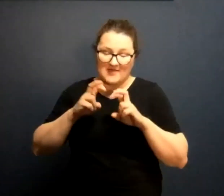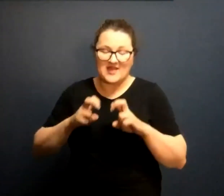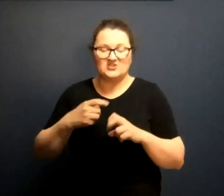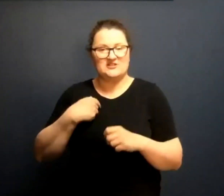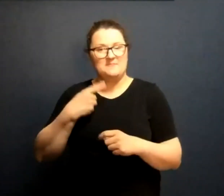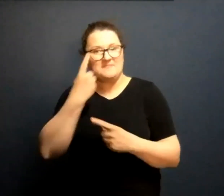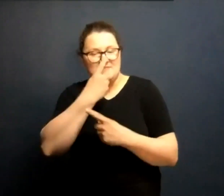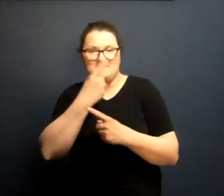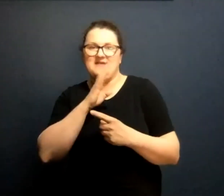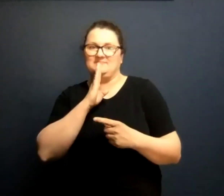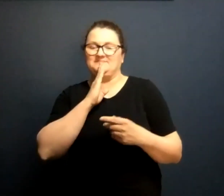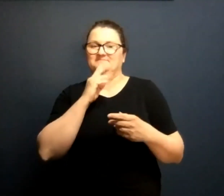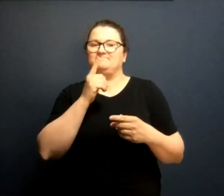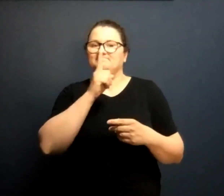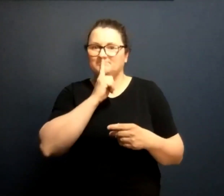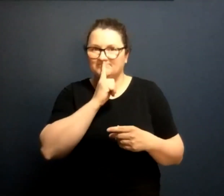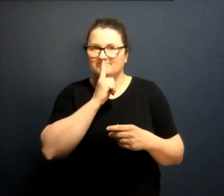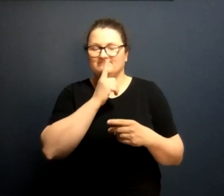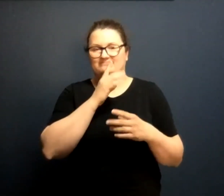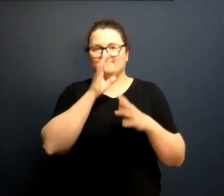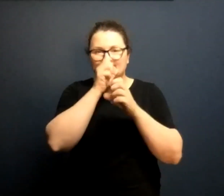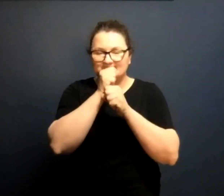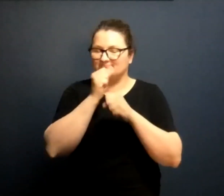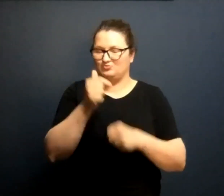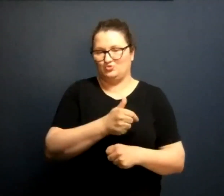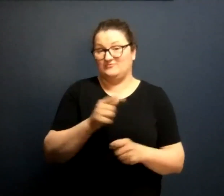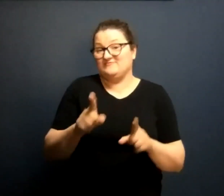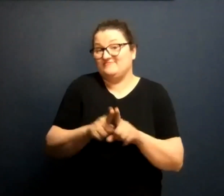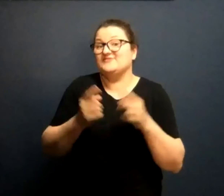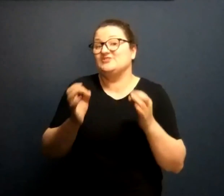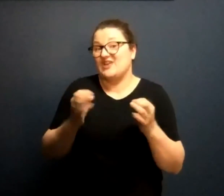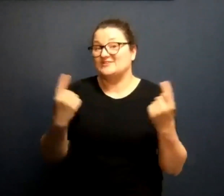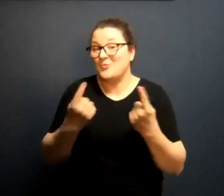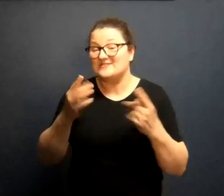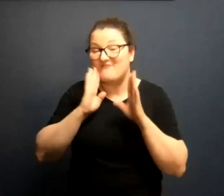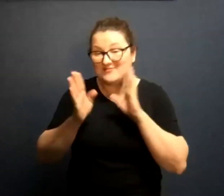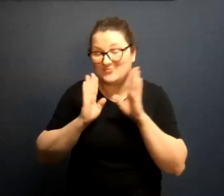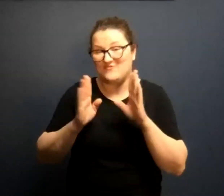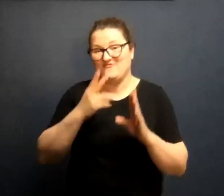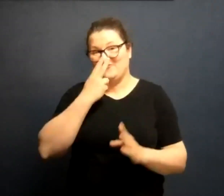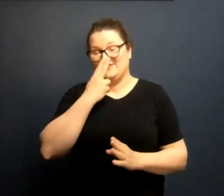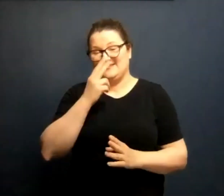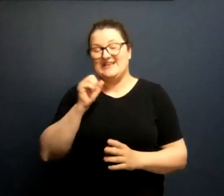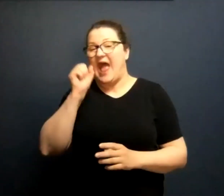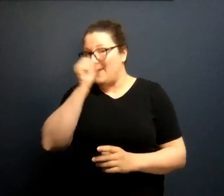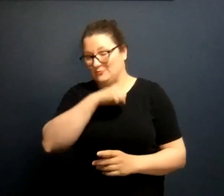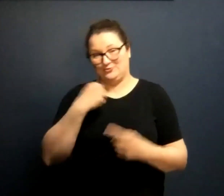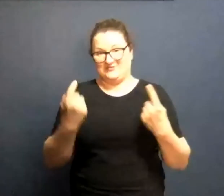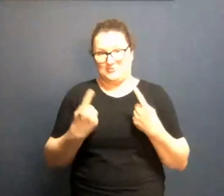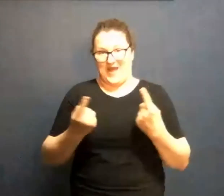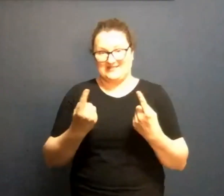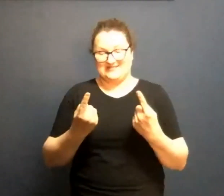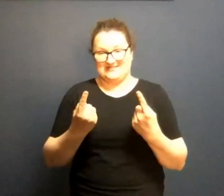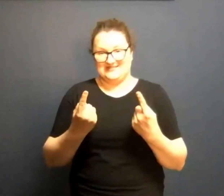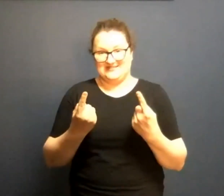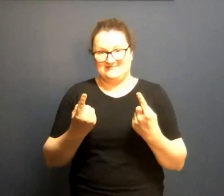przypadek z Facebookiem pokazuje jakąś absurdalność sytuacji. A przez moment poczułam, że